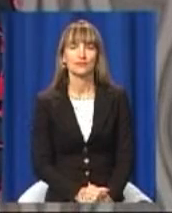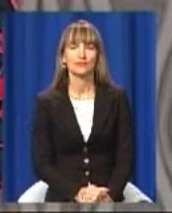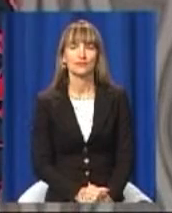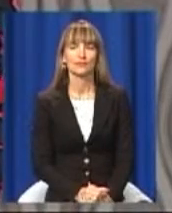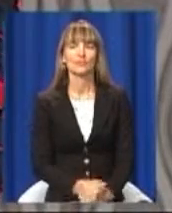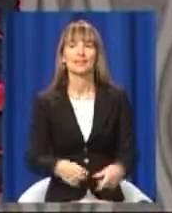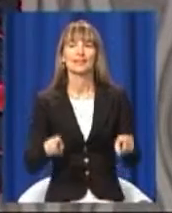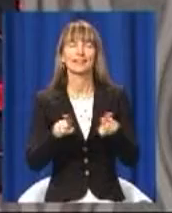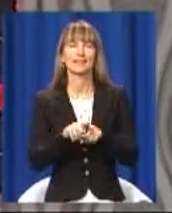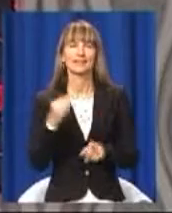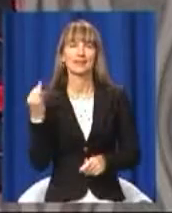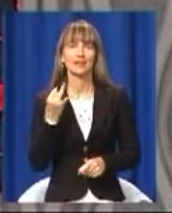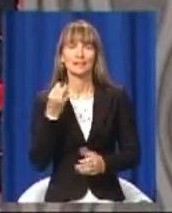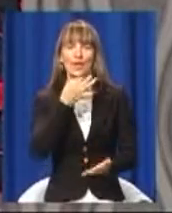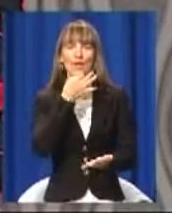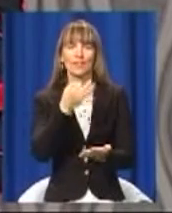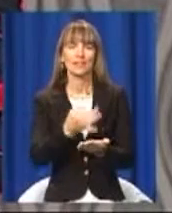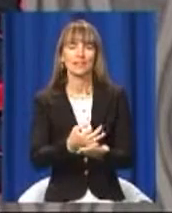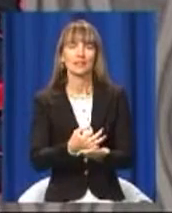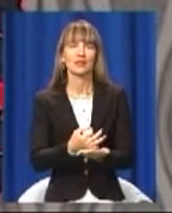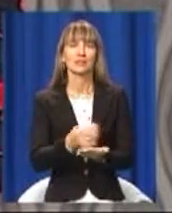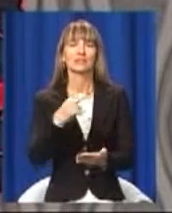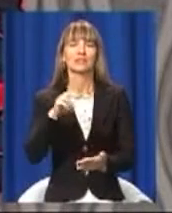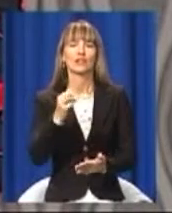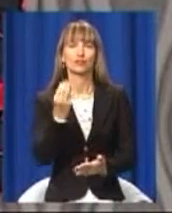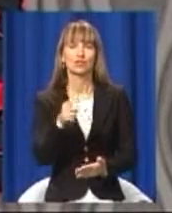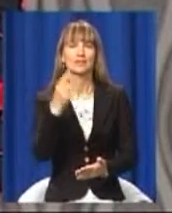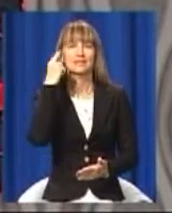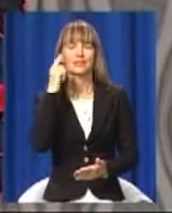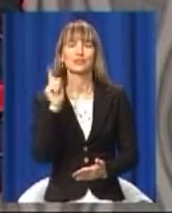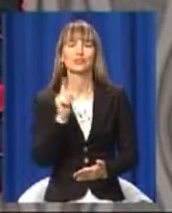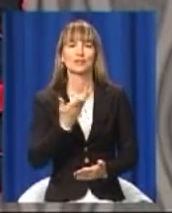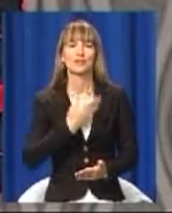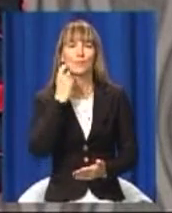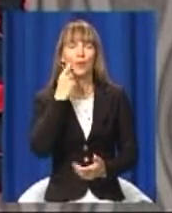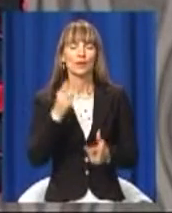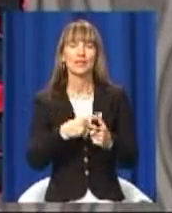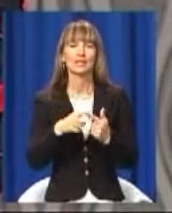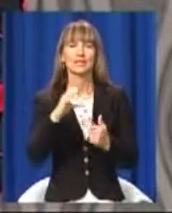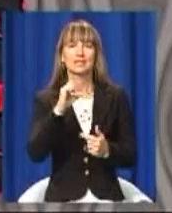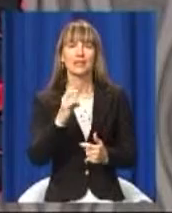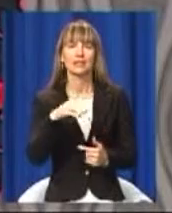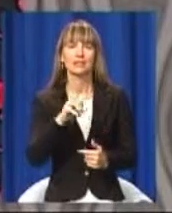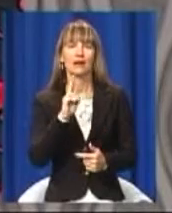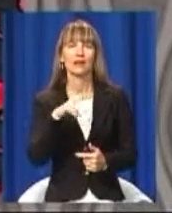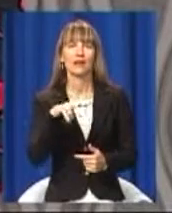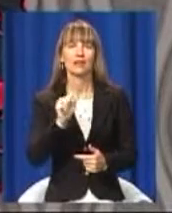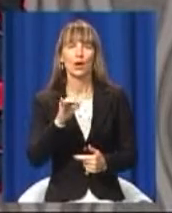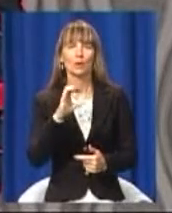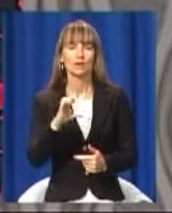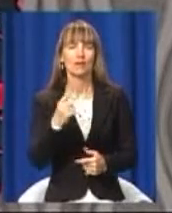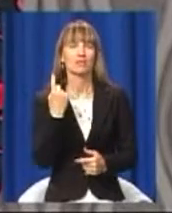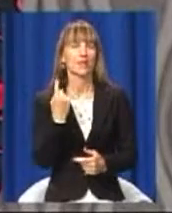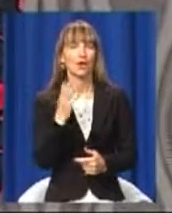Ну, власне, такі цікаві відповіді. До речі, Даша, ти знаєш, що Дід Мороз або Санта-Клаус, він не один справляється з доставкою